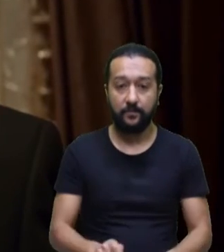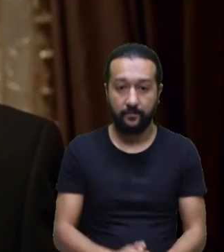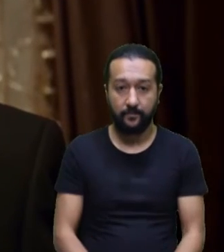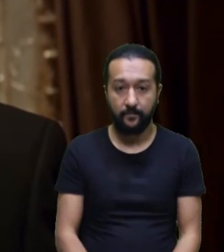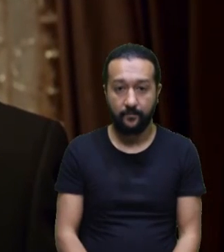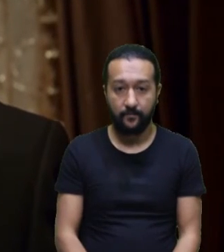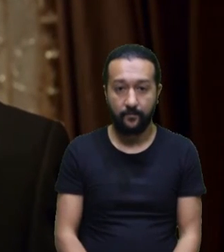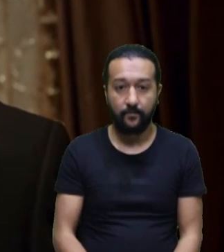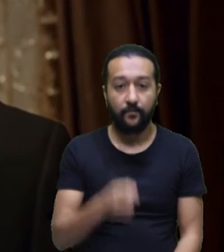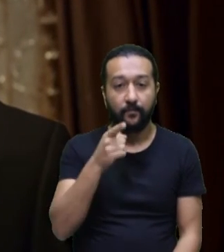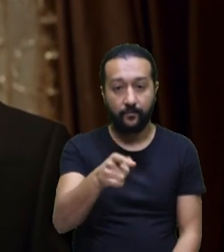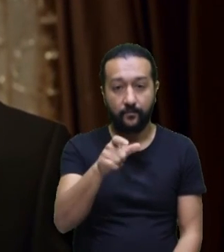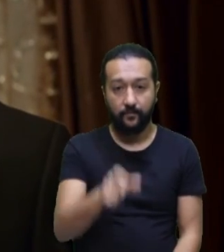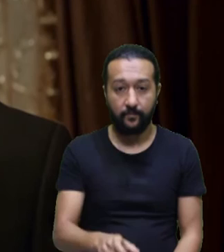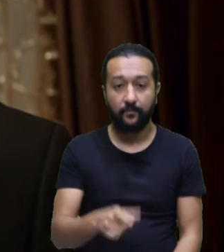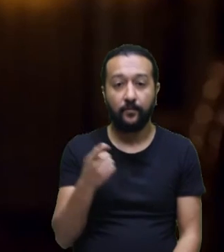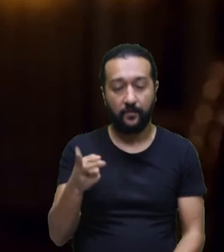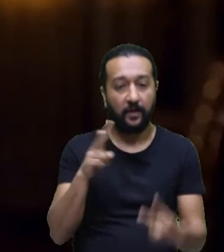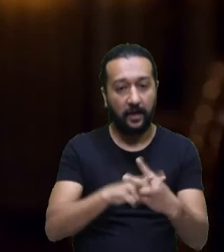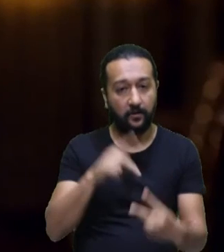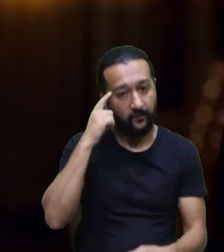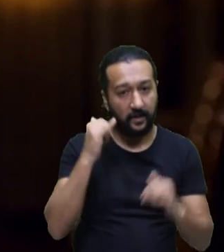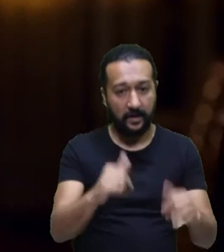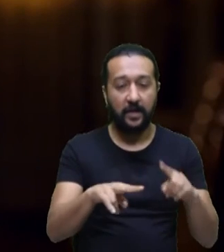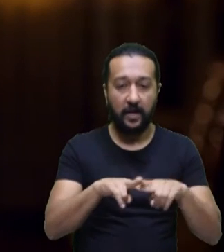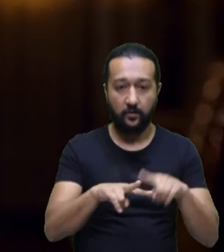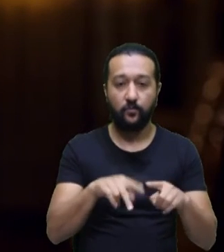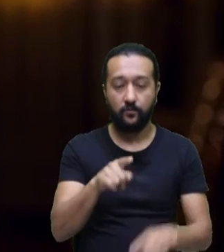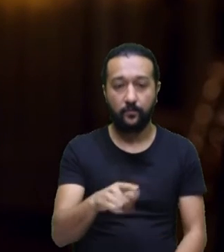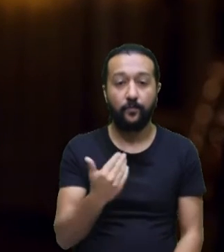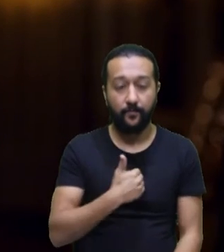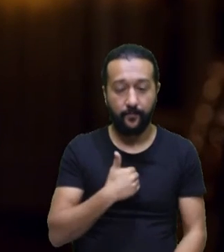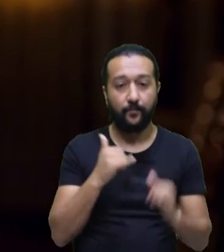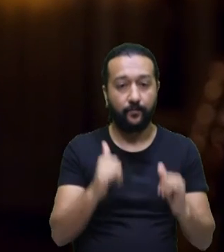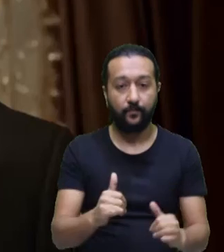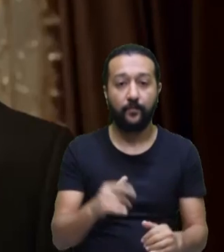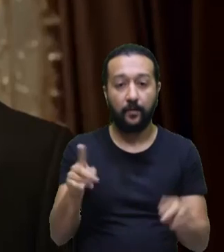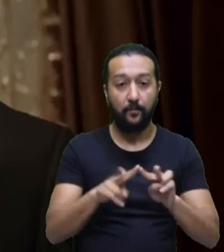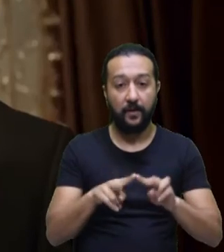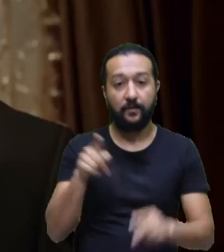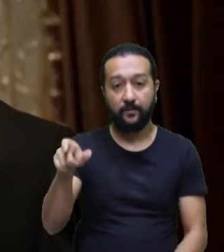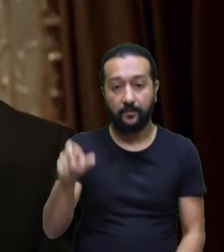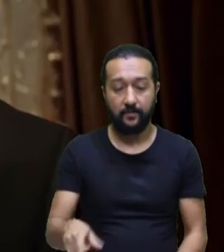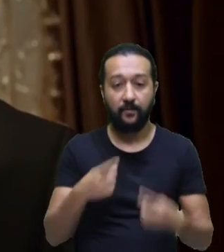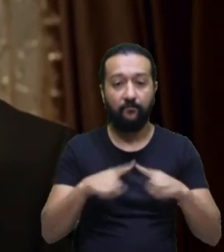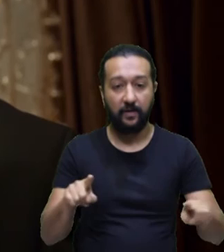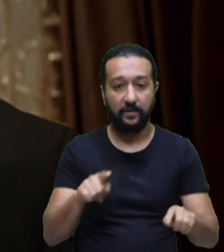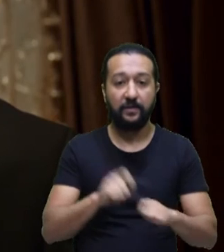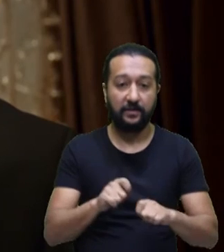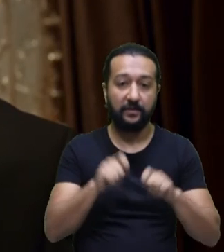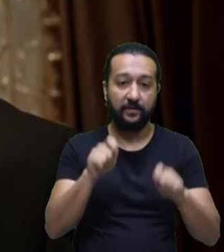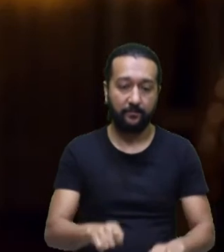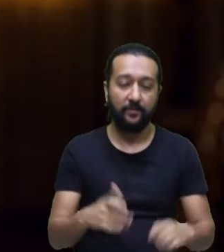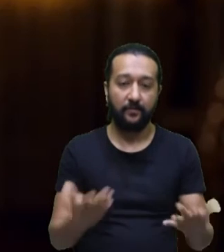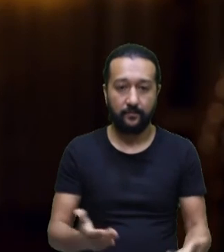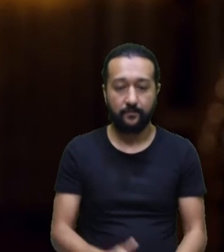ederdi. Size katılıyorum Arthur. Bence de Martin farklı